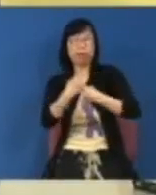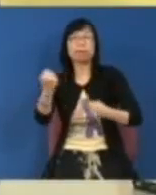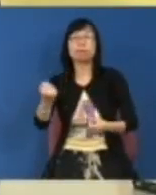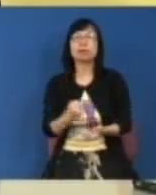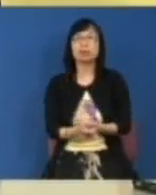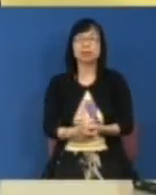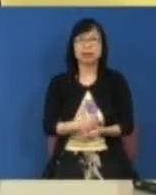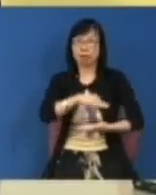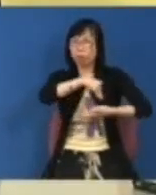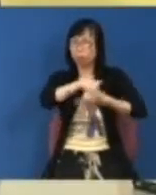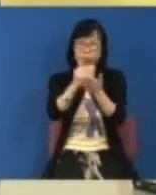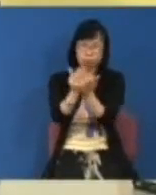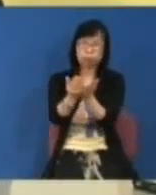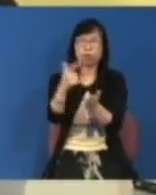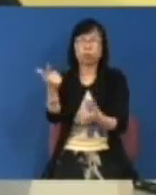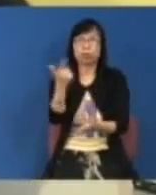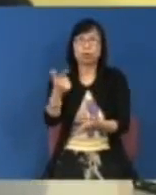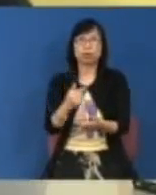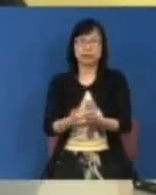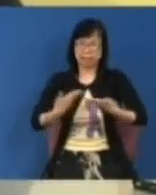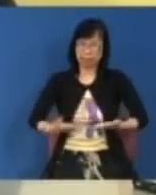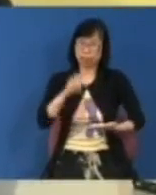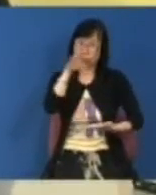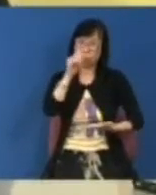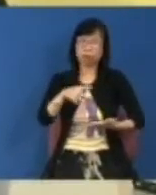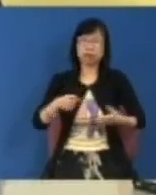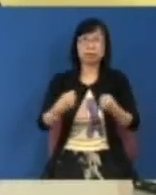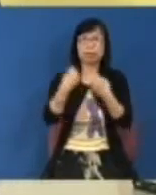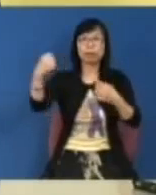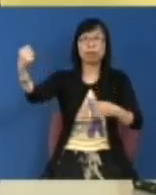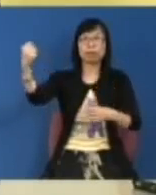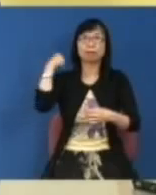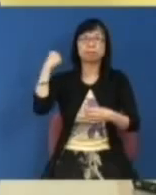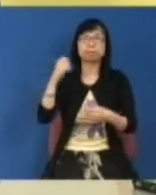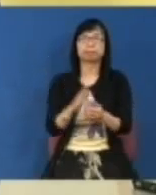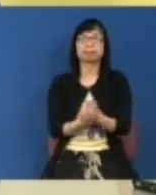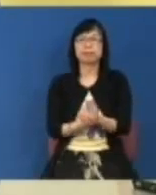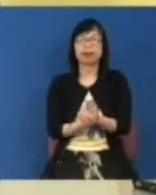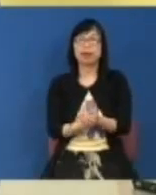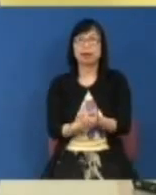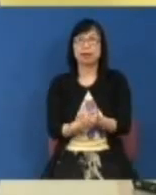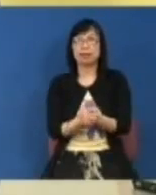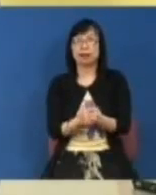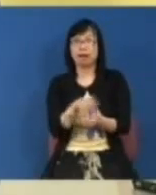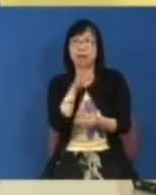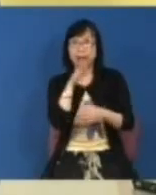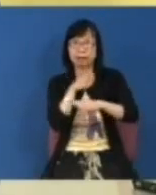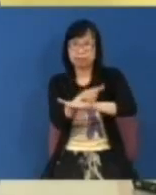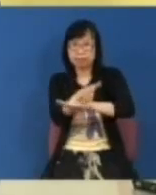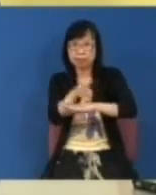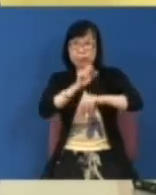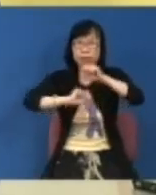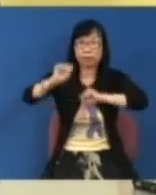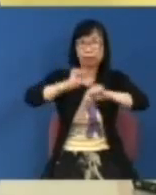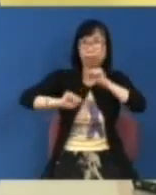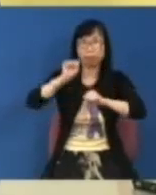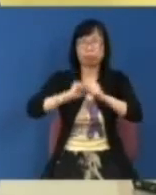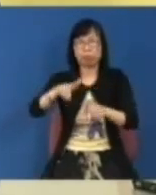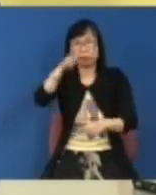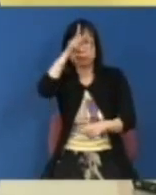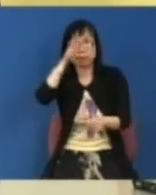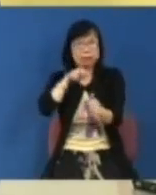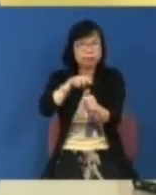形形色色。嗱，當然我哋講而家講嘅暴力就係、是，即係如果收窄個範圍講，就係話喺社會行動或者喺政治活